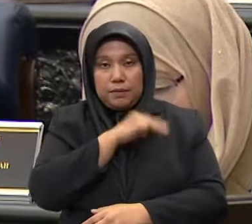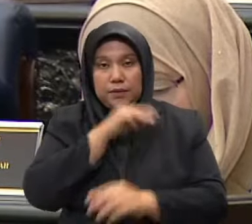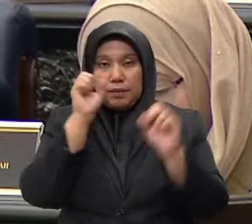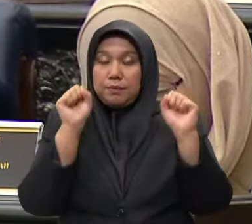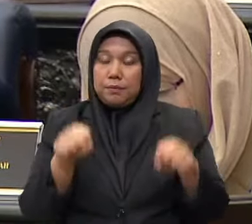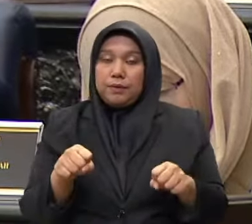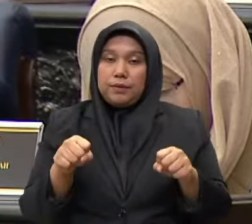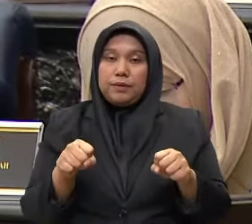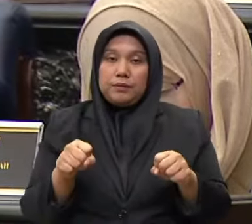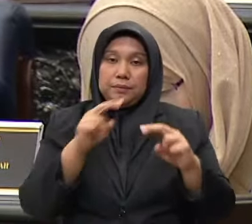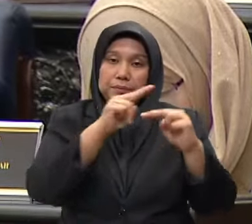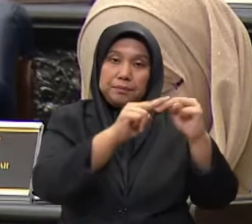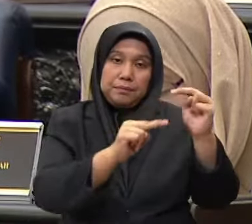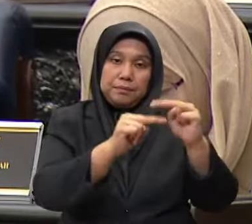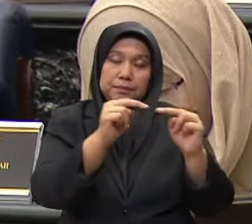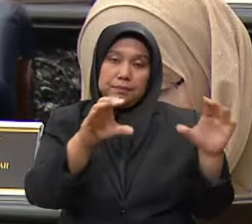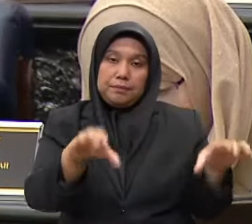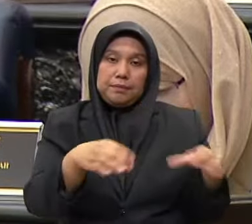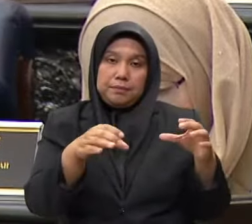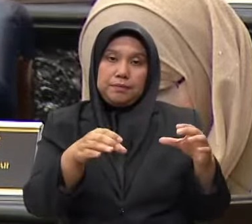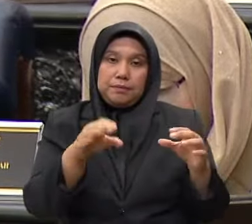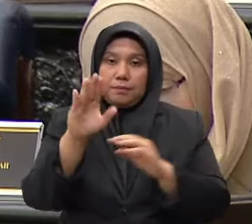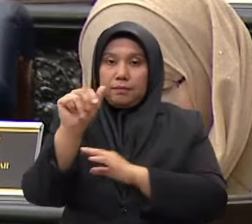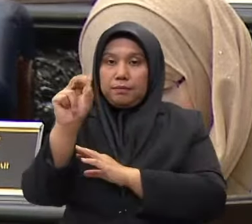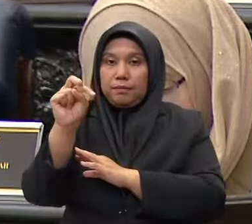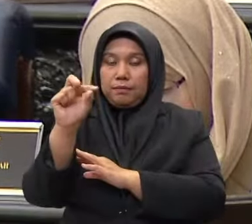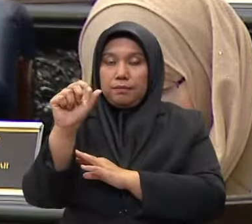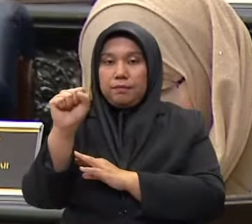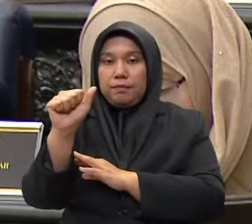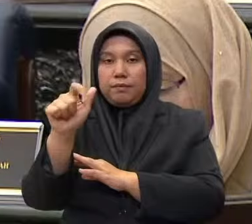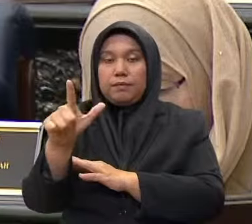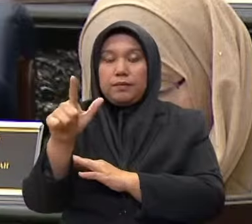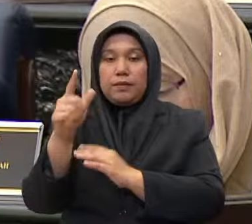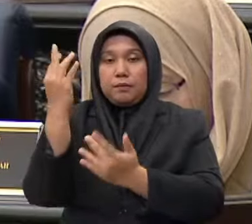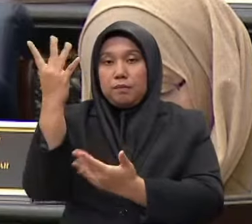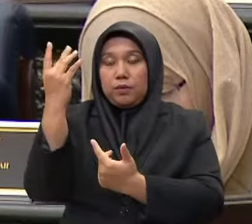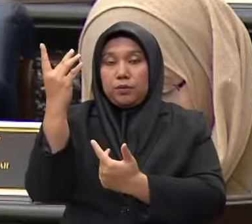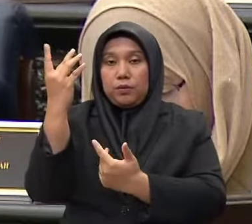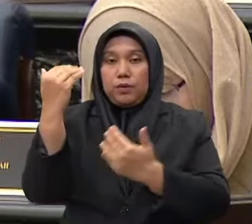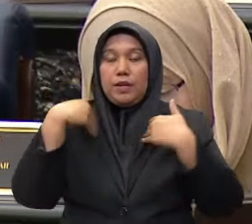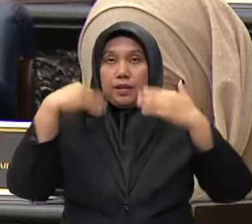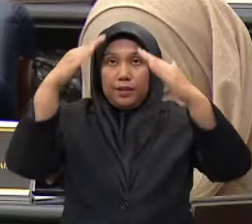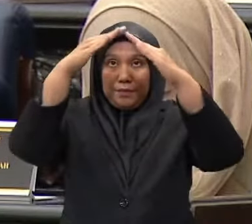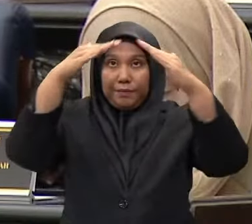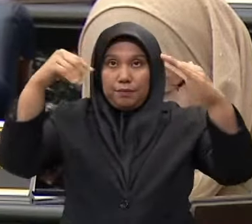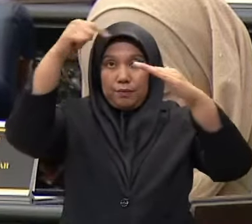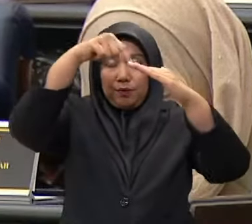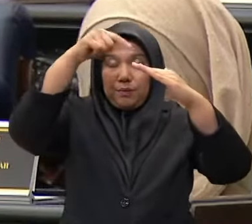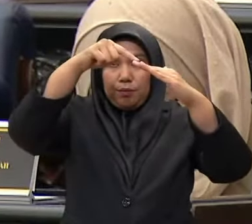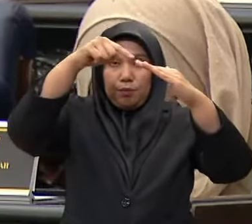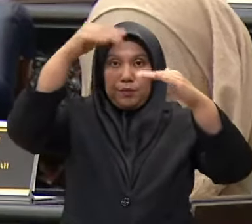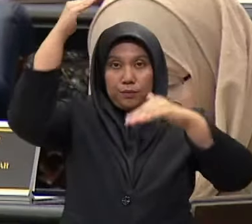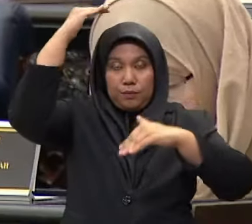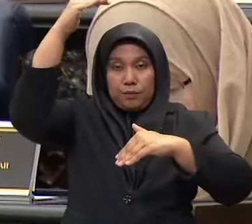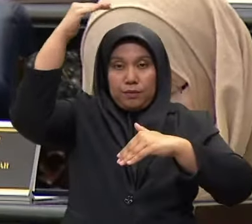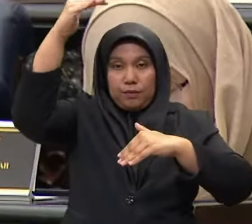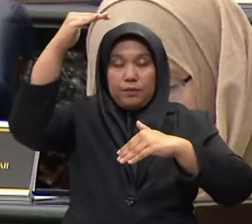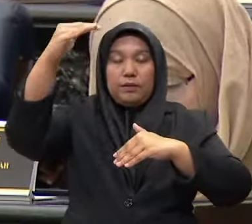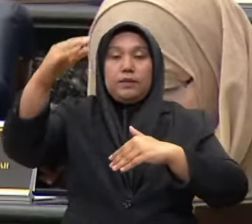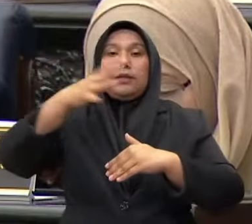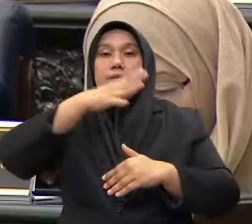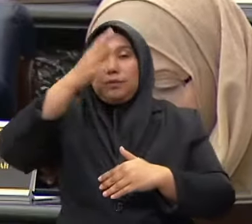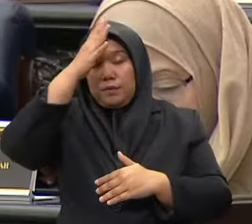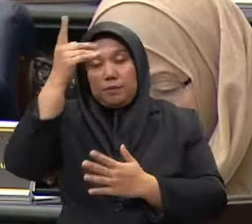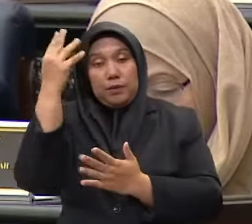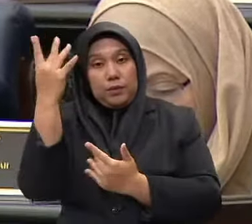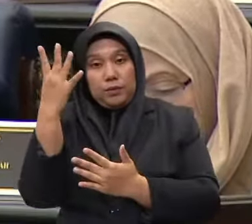boleh membina Bangsal menunggu yang berbumbung supaya Ibu Bapa pelajar tidaklah terdedah kena